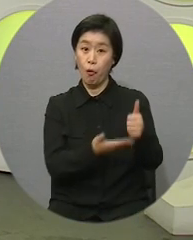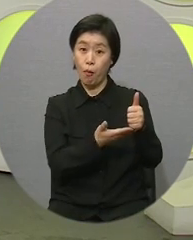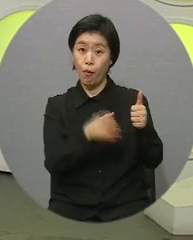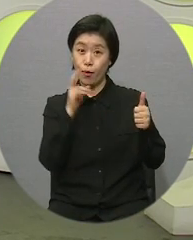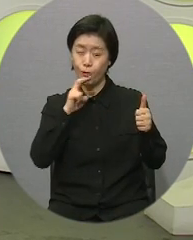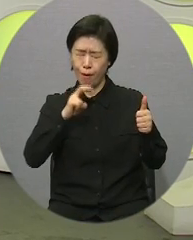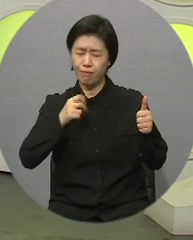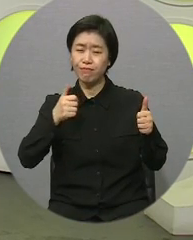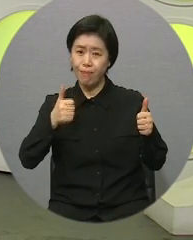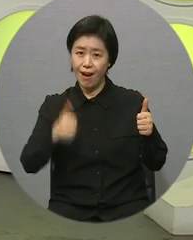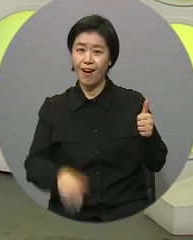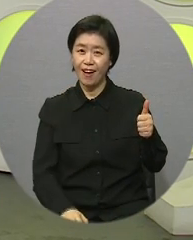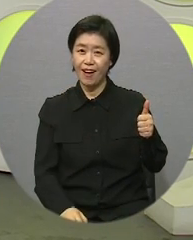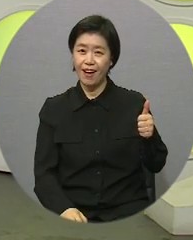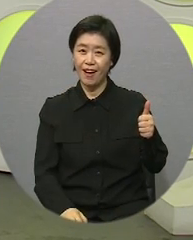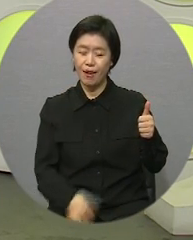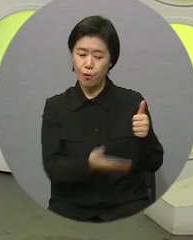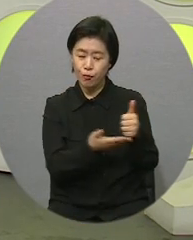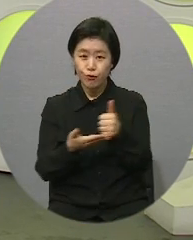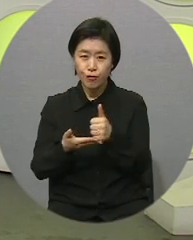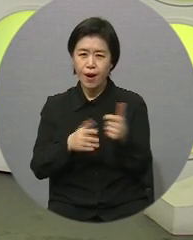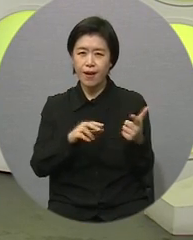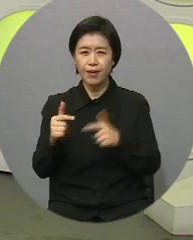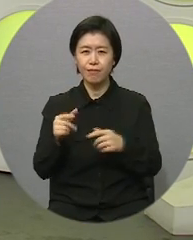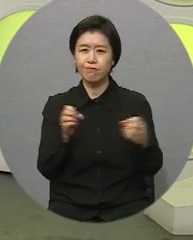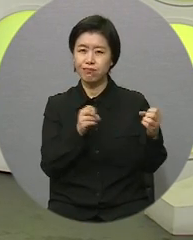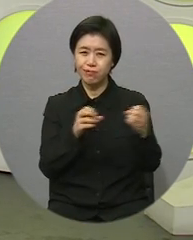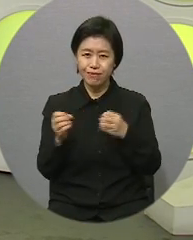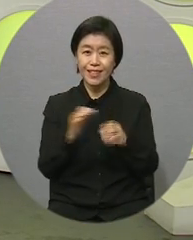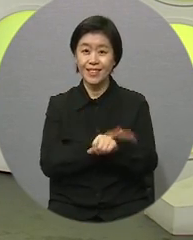홍수환 씨 어 모시고 감동 사형과 노래까지 들어봤습니다